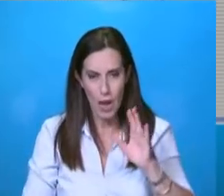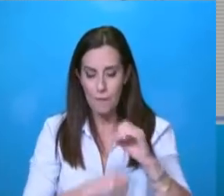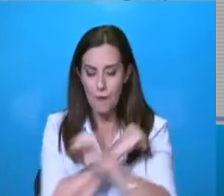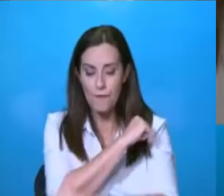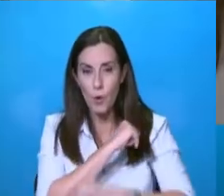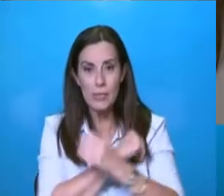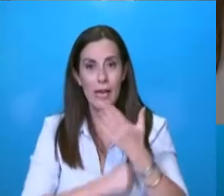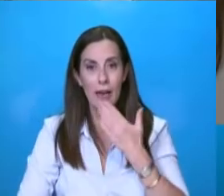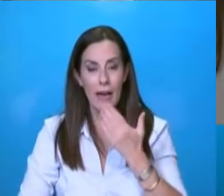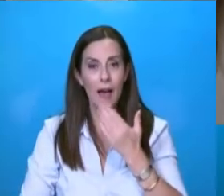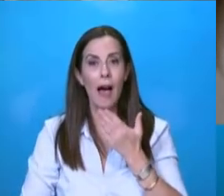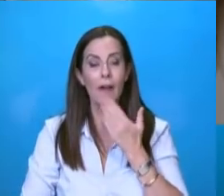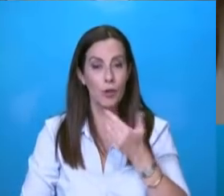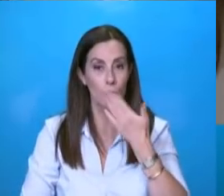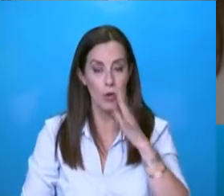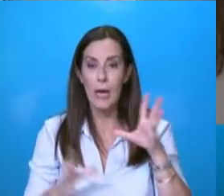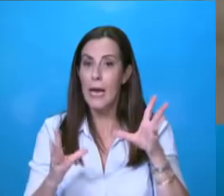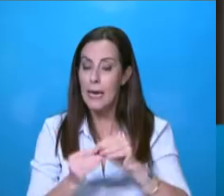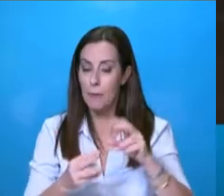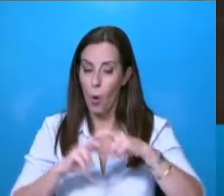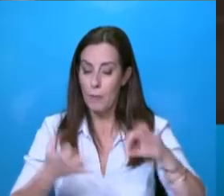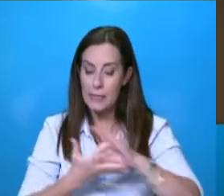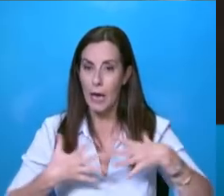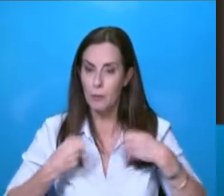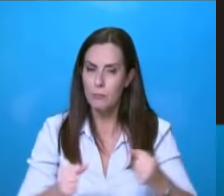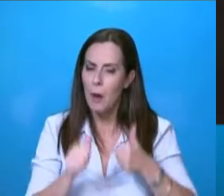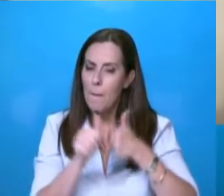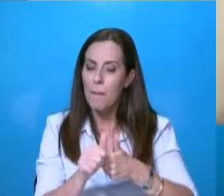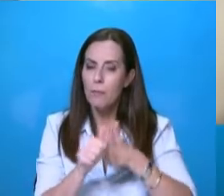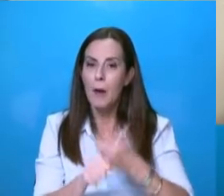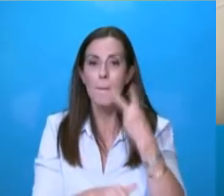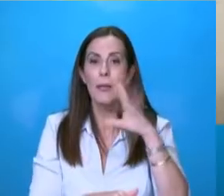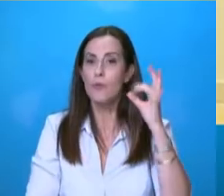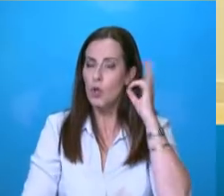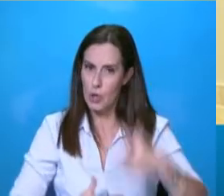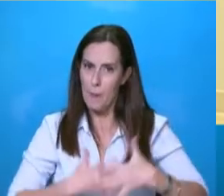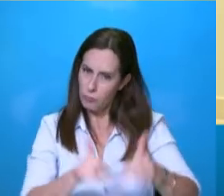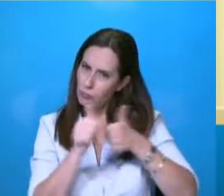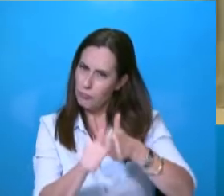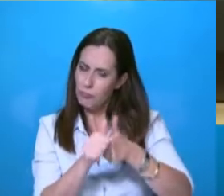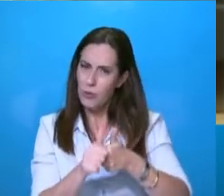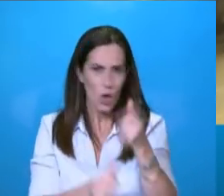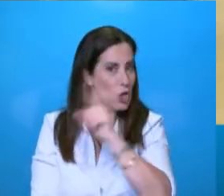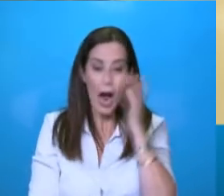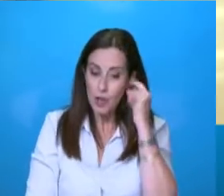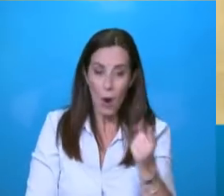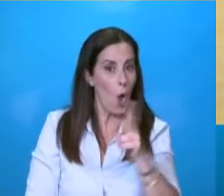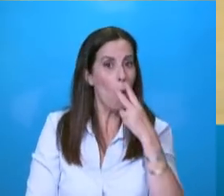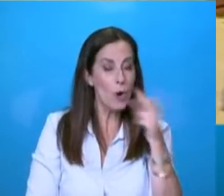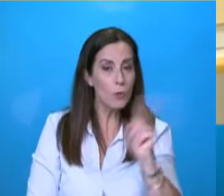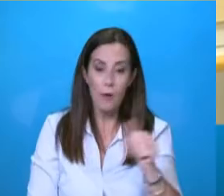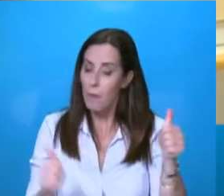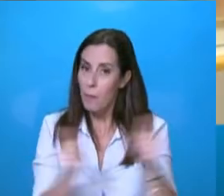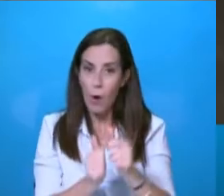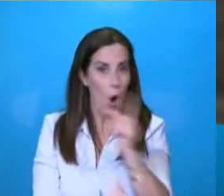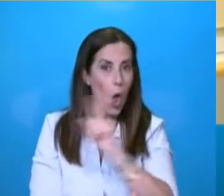והאוניברסיטה העברית, בשיתוף עם חוקרים של משרד הבריאות, עקבו אחר 250 נשים בהיריון שאינן מעשנות, וגם בן הזוג של